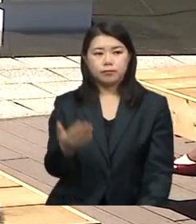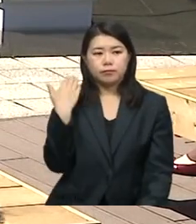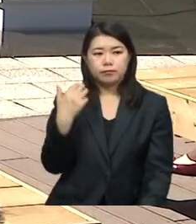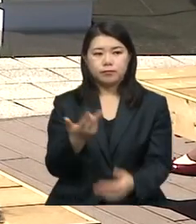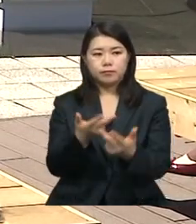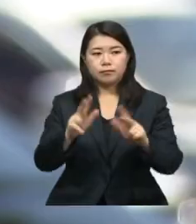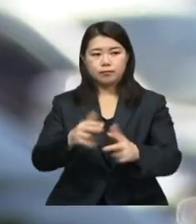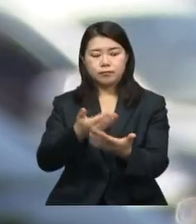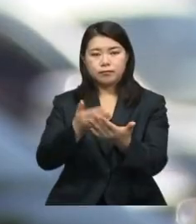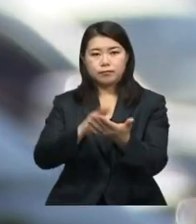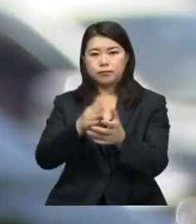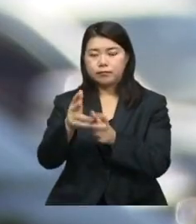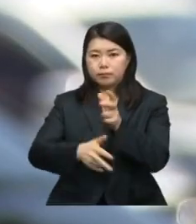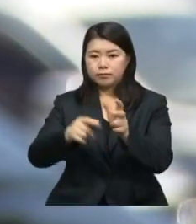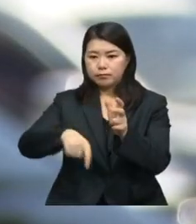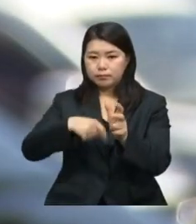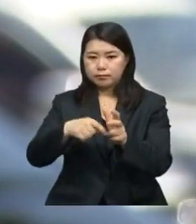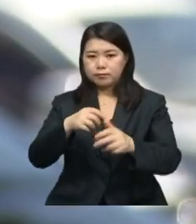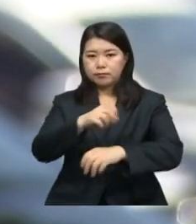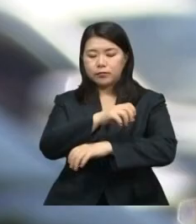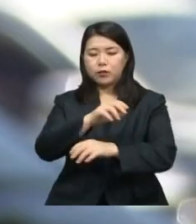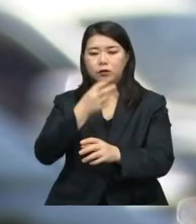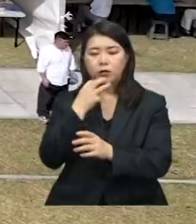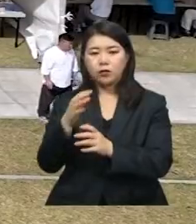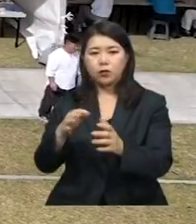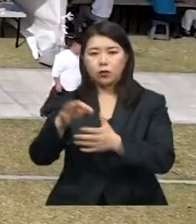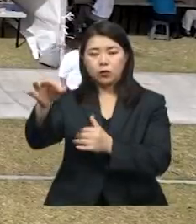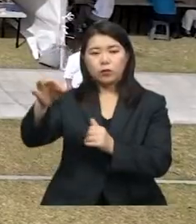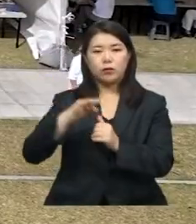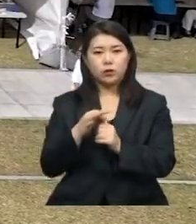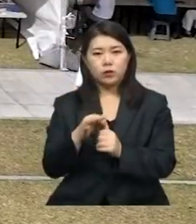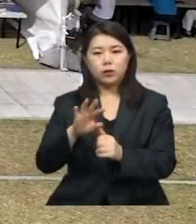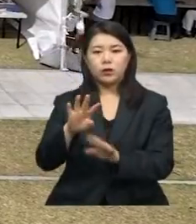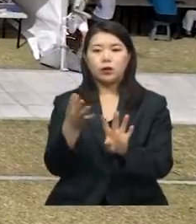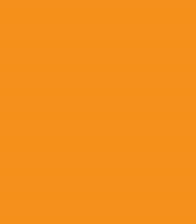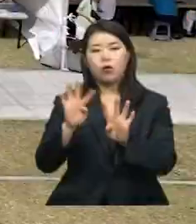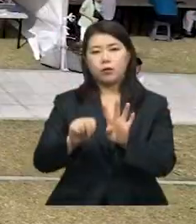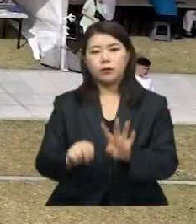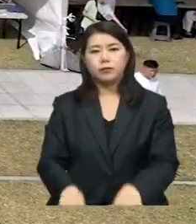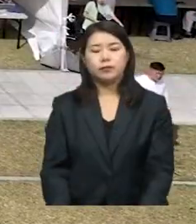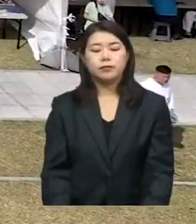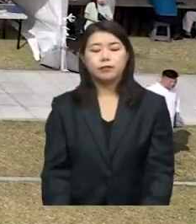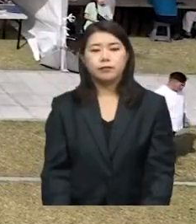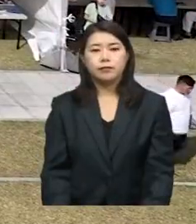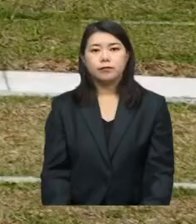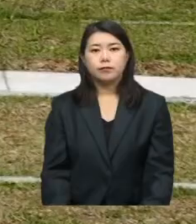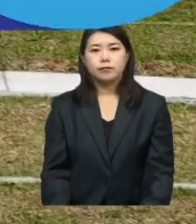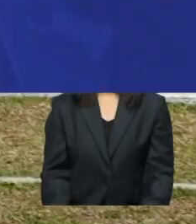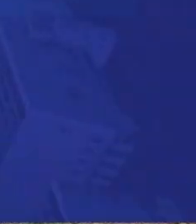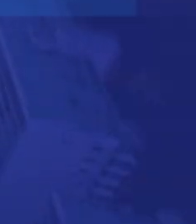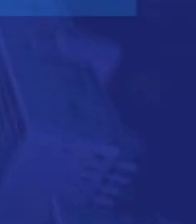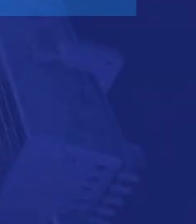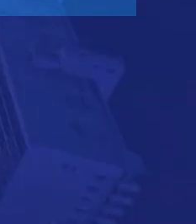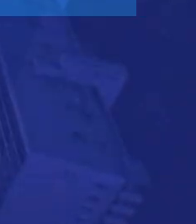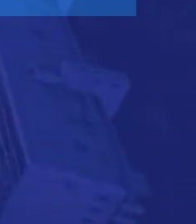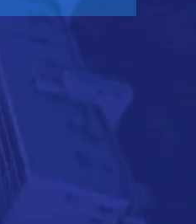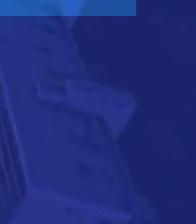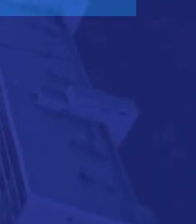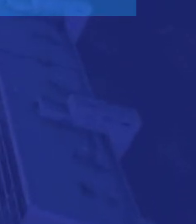산책로 정비 사업으로 경기 도비 4억 원을 확보한 바 있습니다 딜라이브 뉴스 오용석 있니다